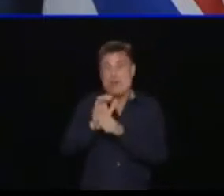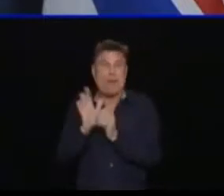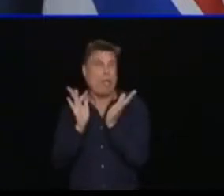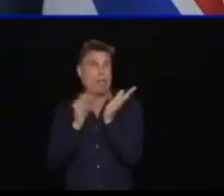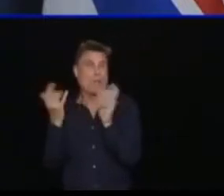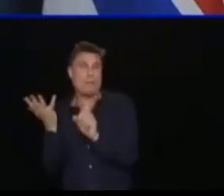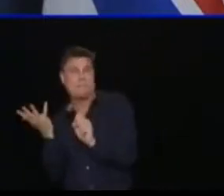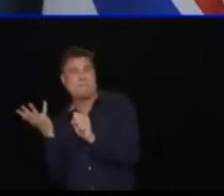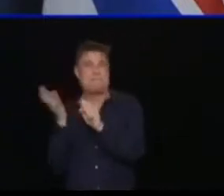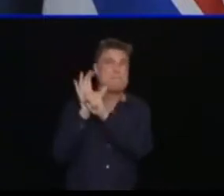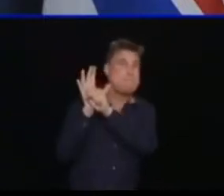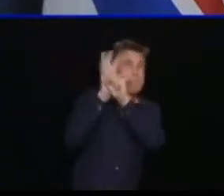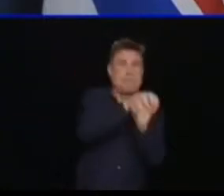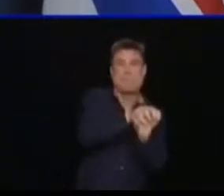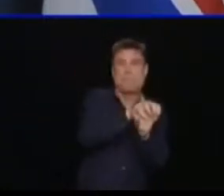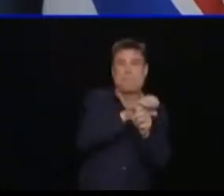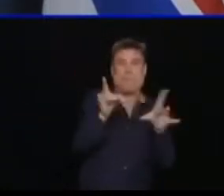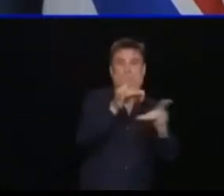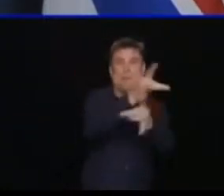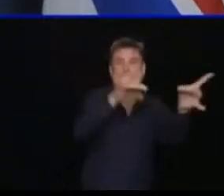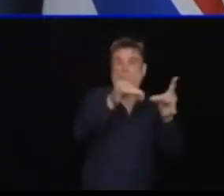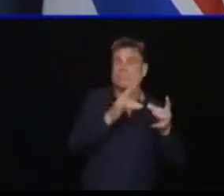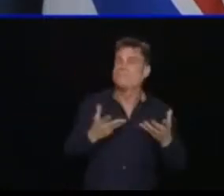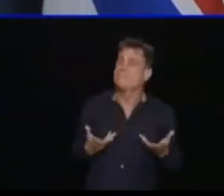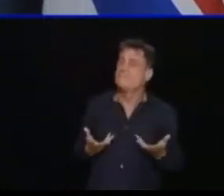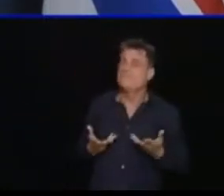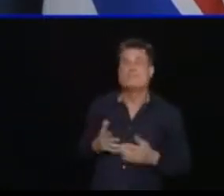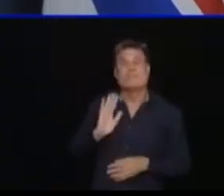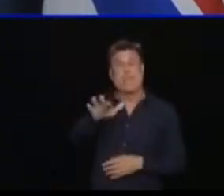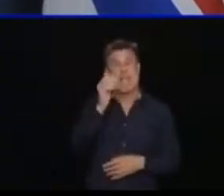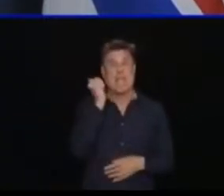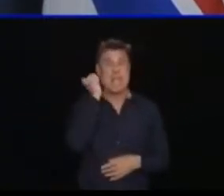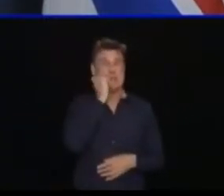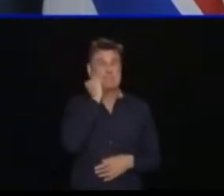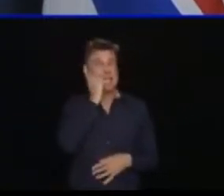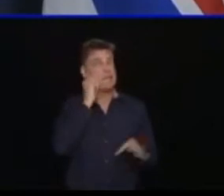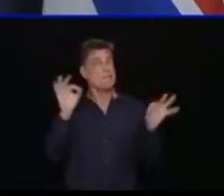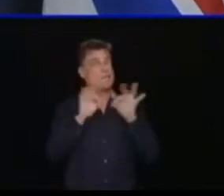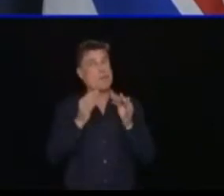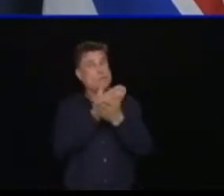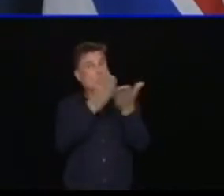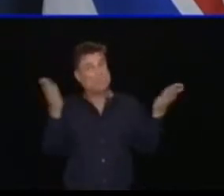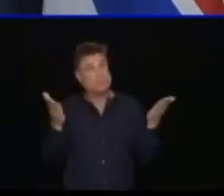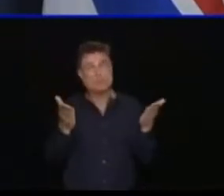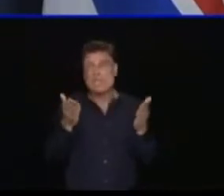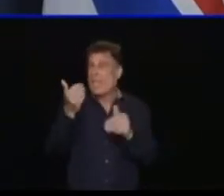所以我们每一天每一滴所做的都是对将来产生效果。